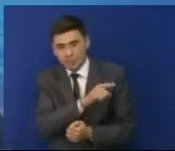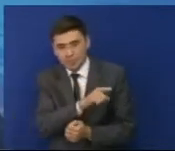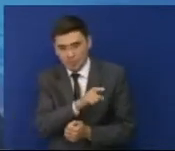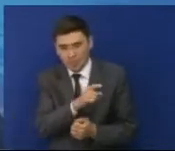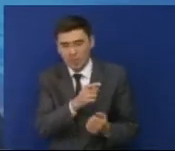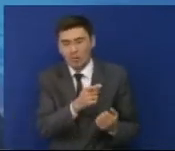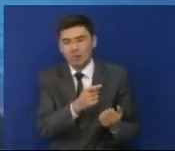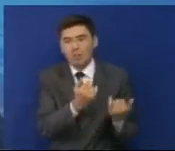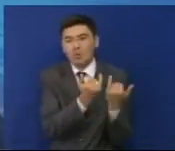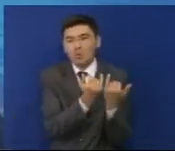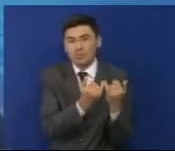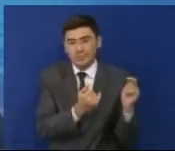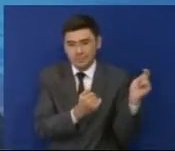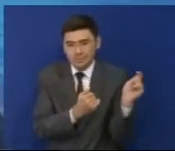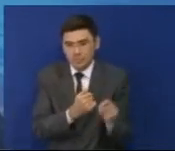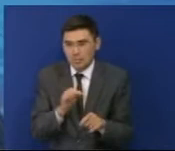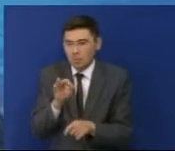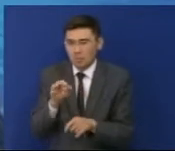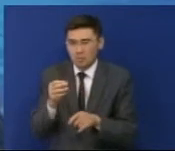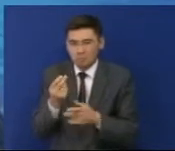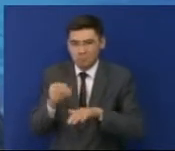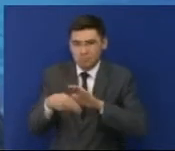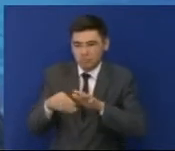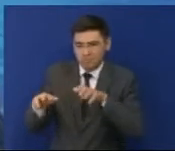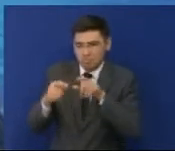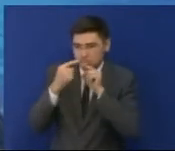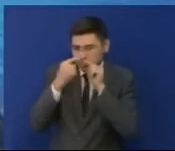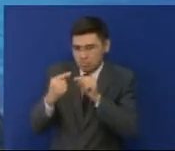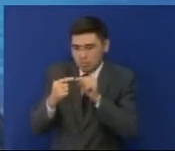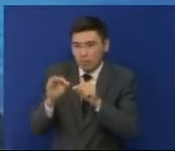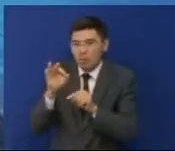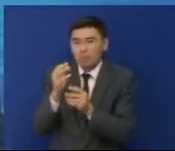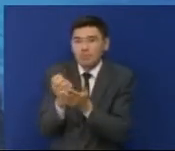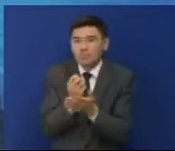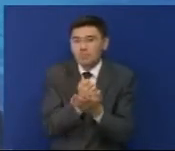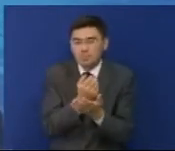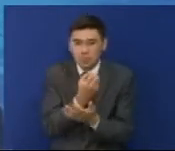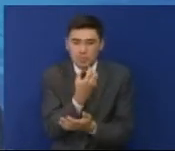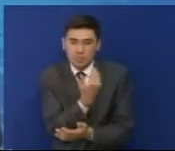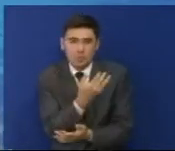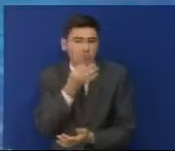сыбайлас жемқорлыққа қарсы бағдарламаны жүзеге асыру мен жұмыс тәжірибелері туралы айтып берді.